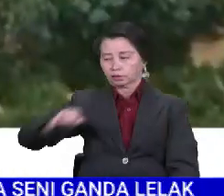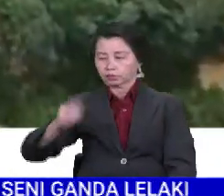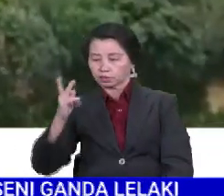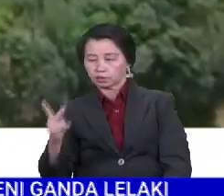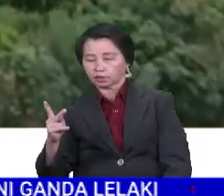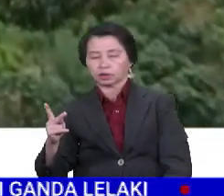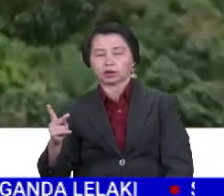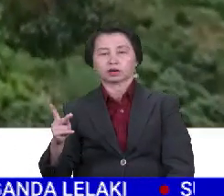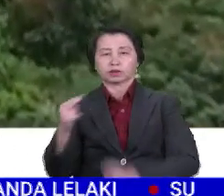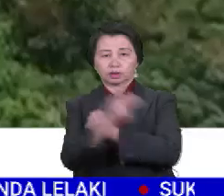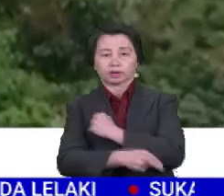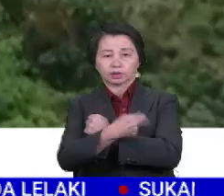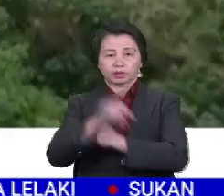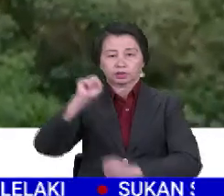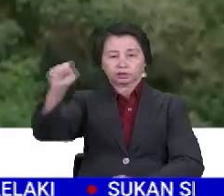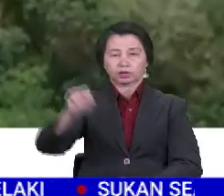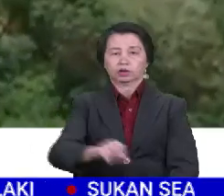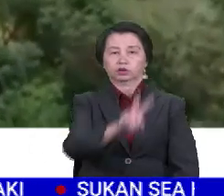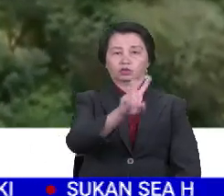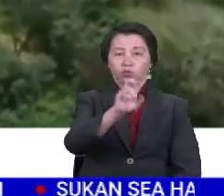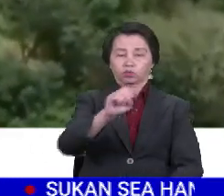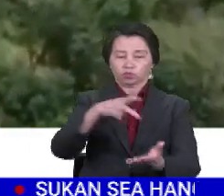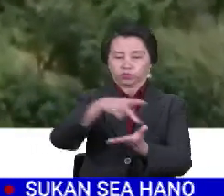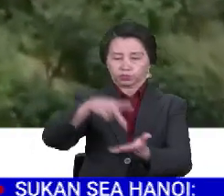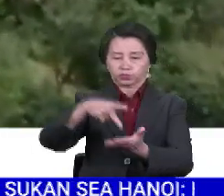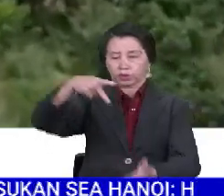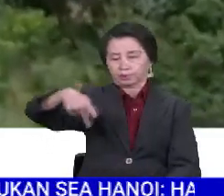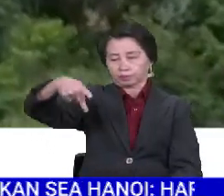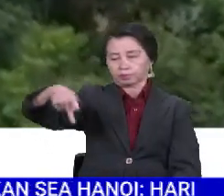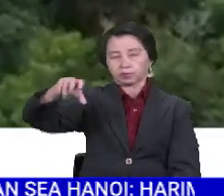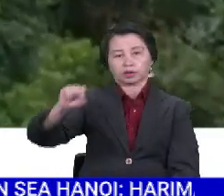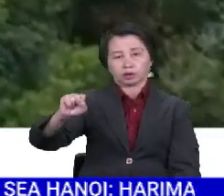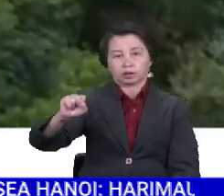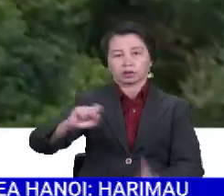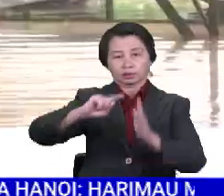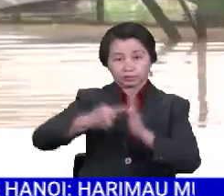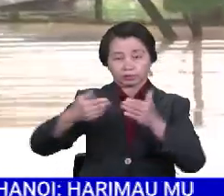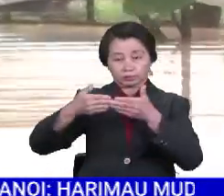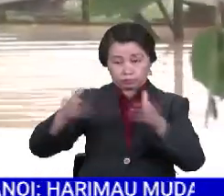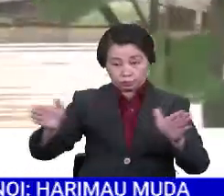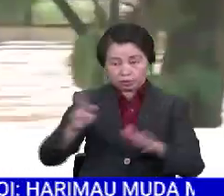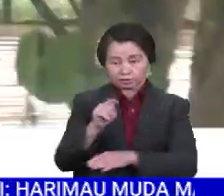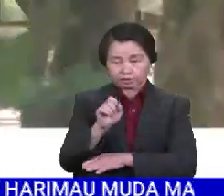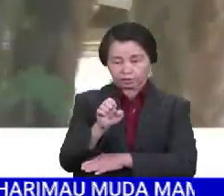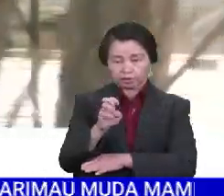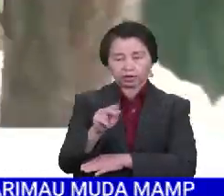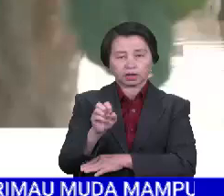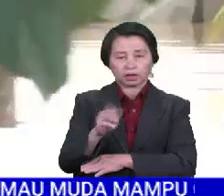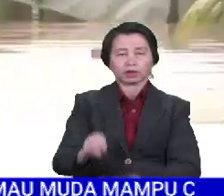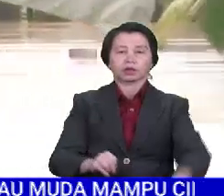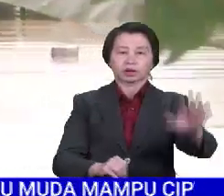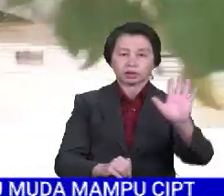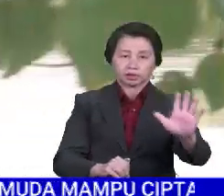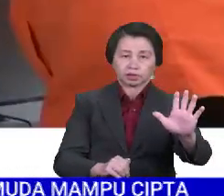Pengurusan Bencana Negeri Sabah, 20 pusat pemindahan sementara PPS diaktifkan di Tenom, termasuk 5